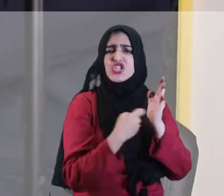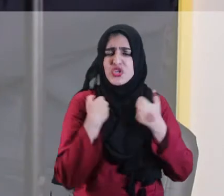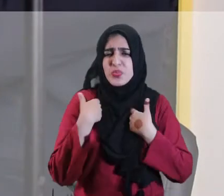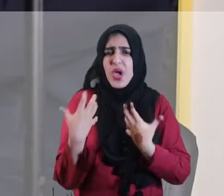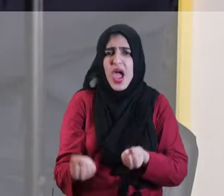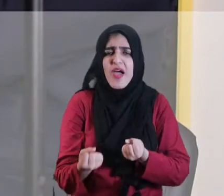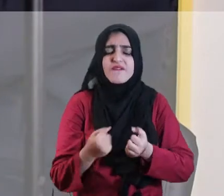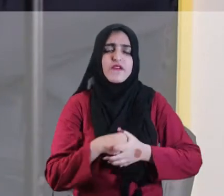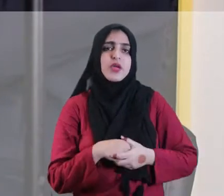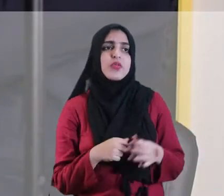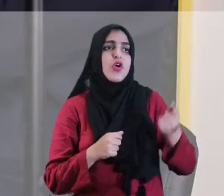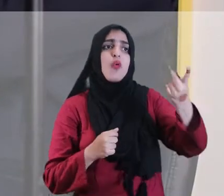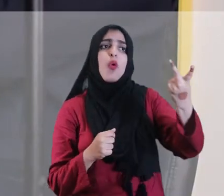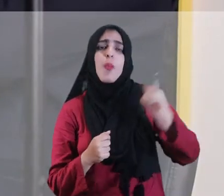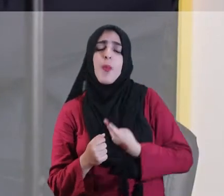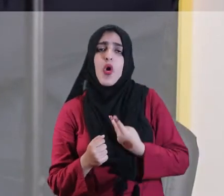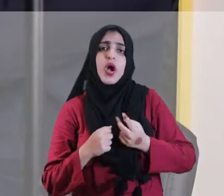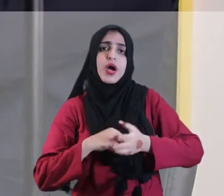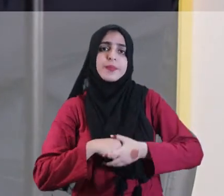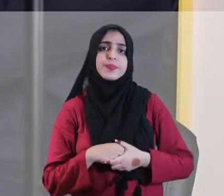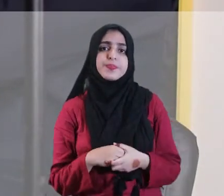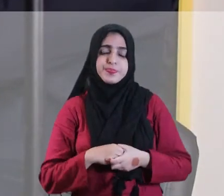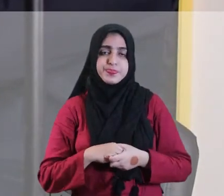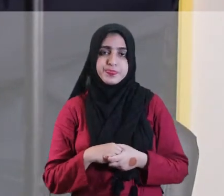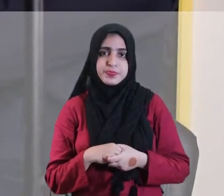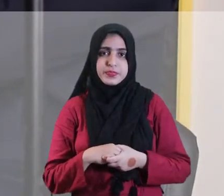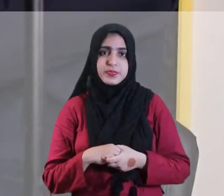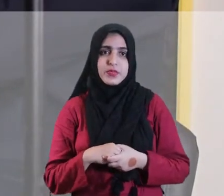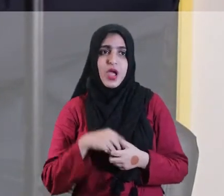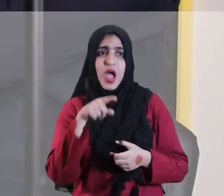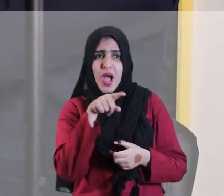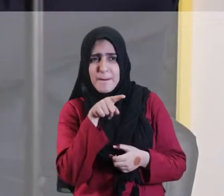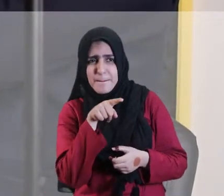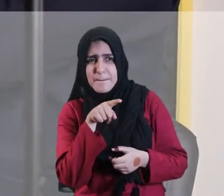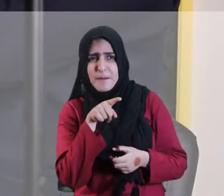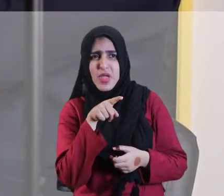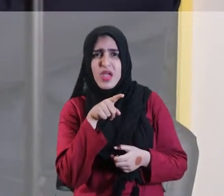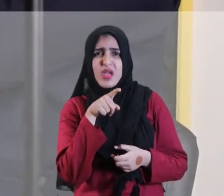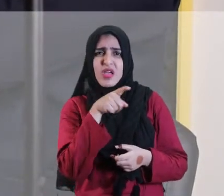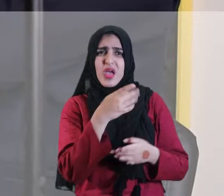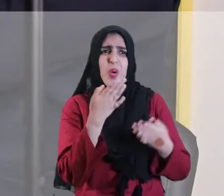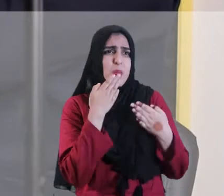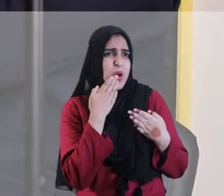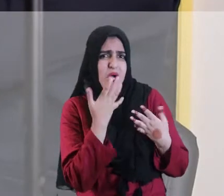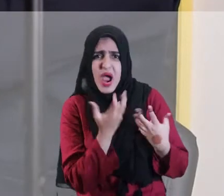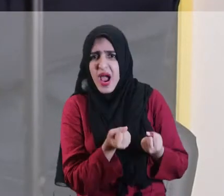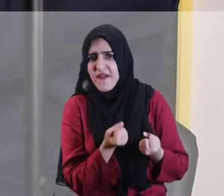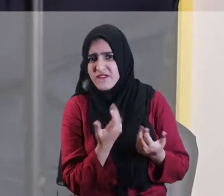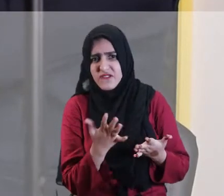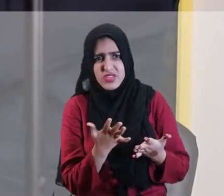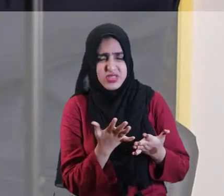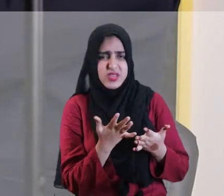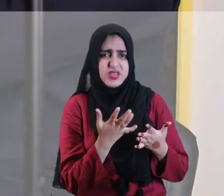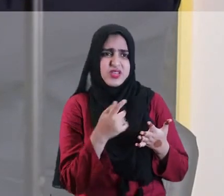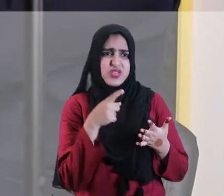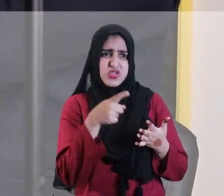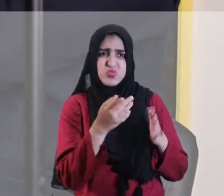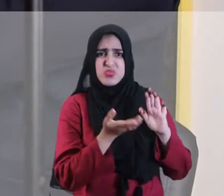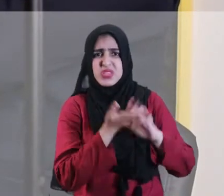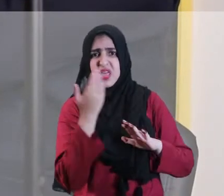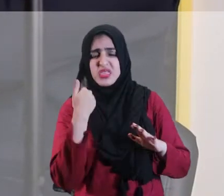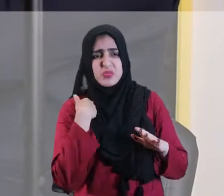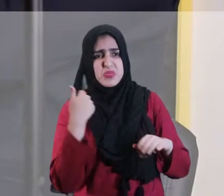कि आपके पास तो क्वालिफिकेशन नहीं है इतनी ज्यादा कि हम आपको पैसे दे